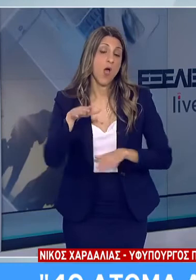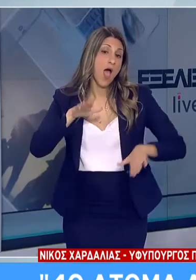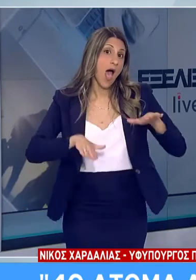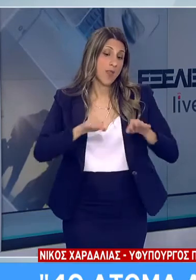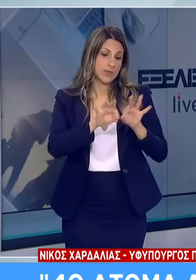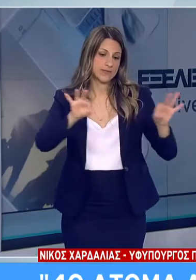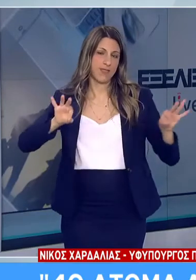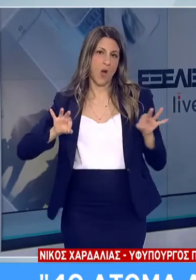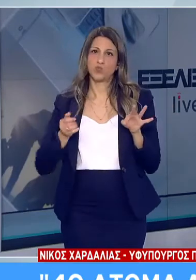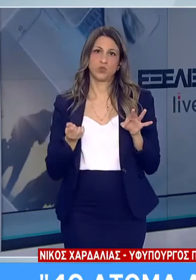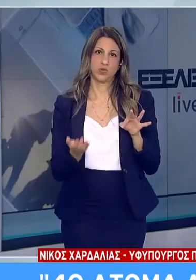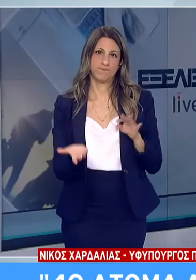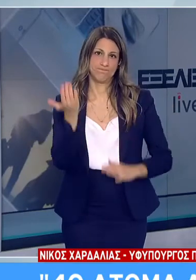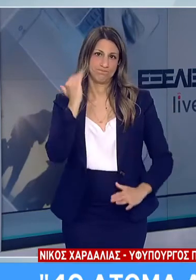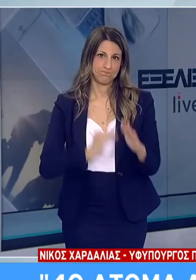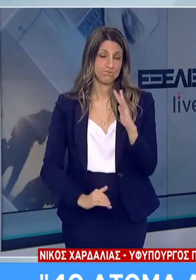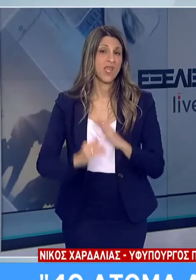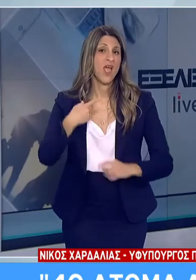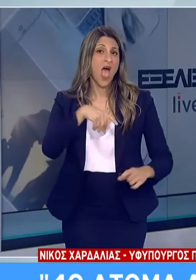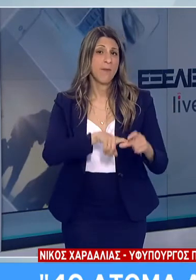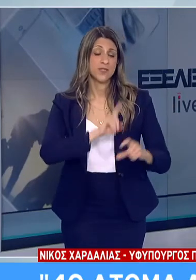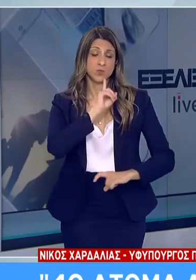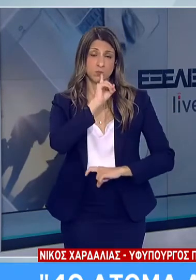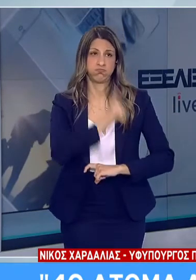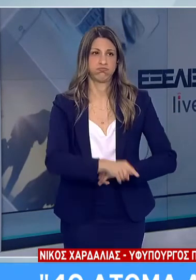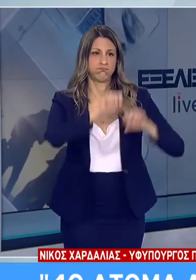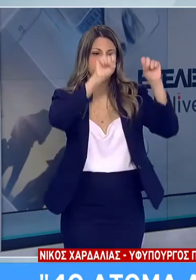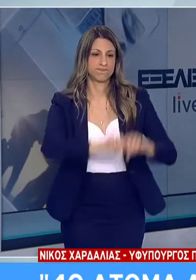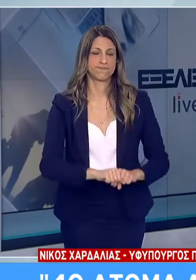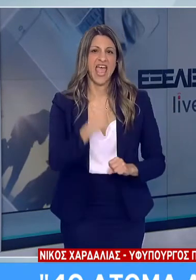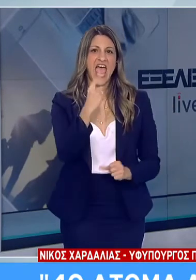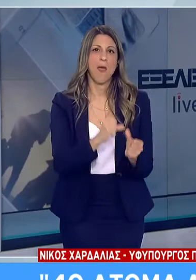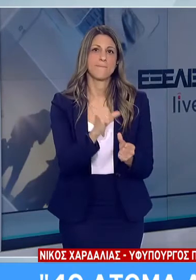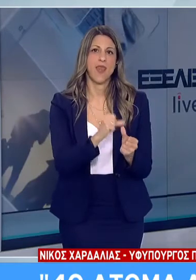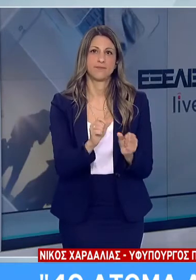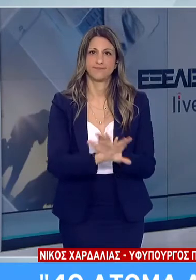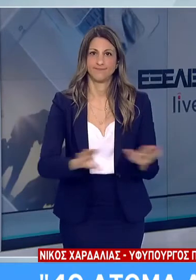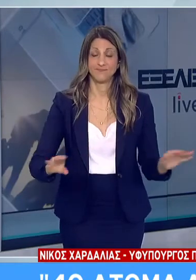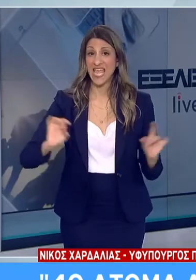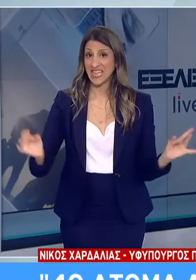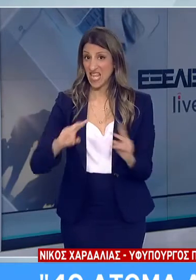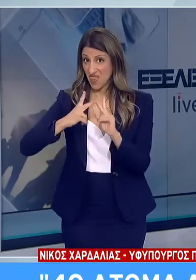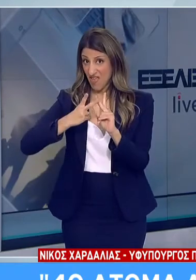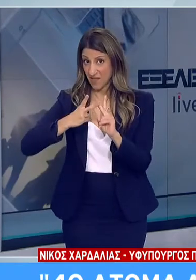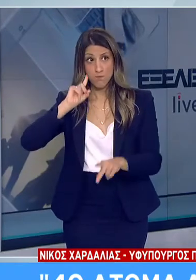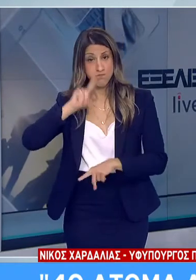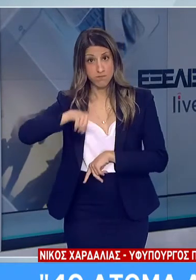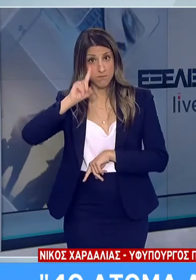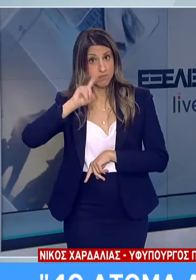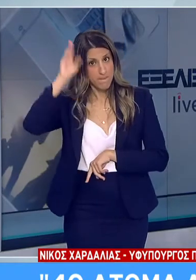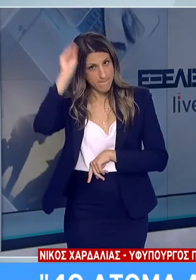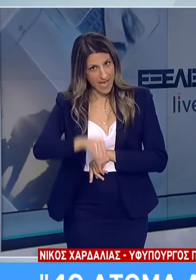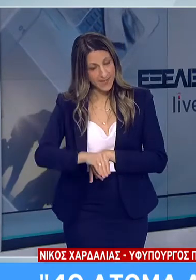των τετραγωνικών μέτρων και η λειτουργία της επιχείρησης θα αναστέλλεται για 30 ημέρες. Σε περίπτωση δεύτερης παράβασης, τόσο το